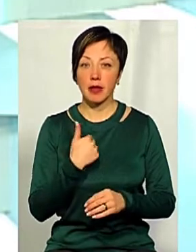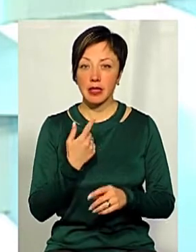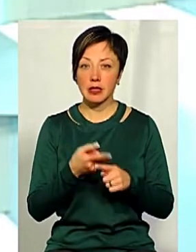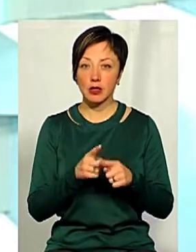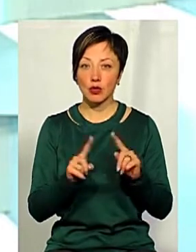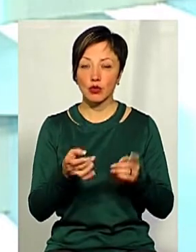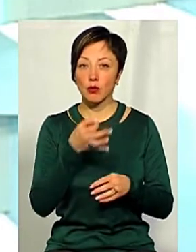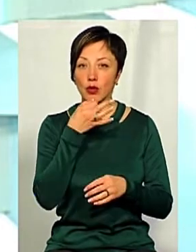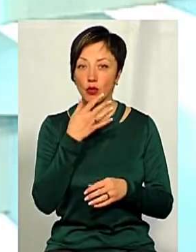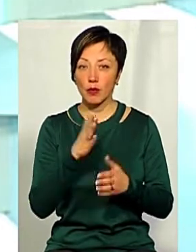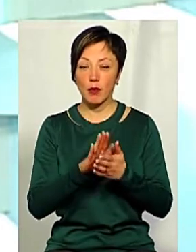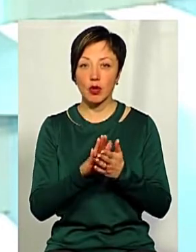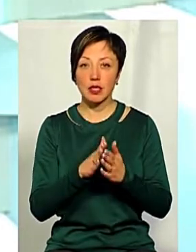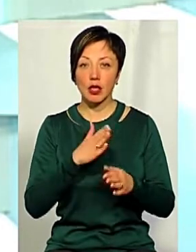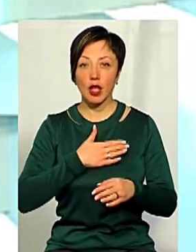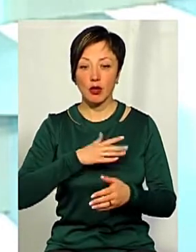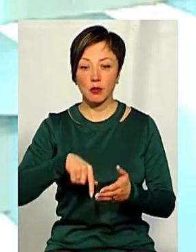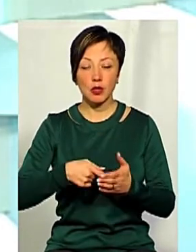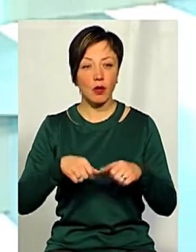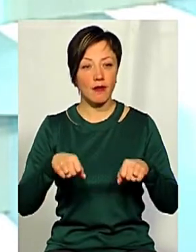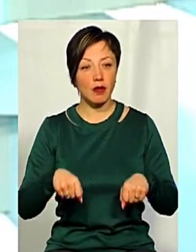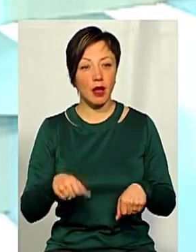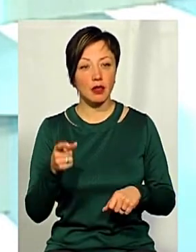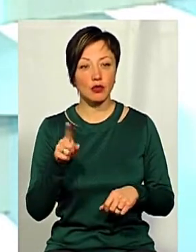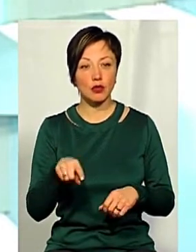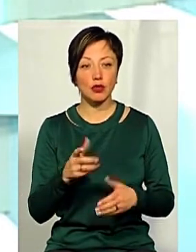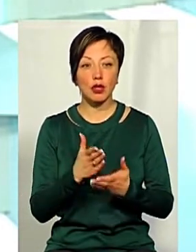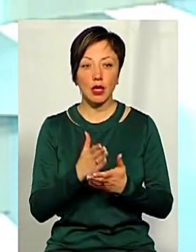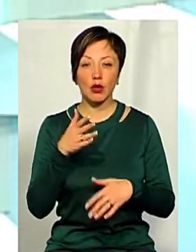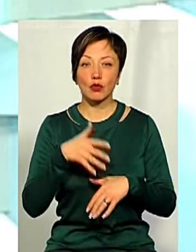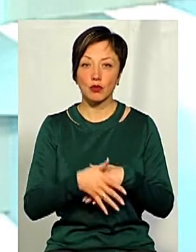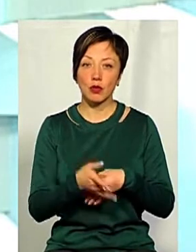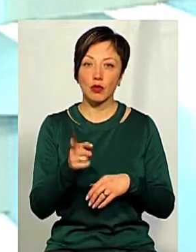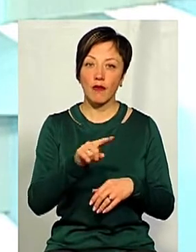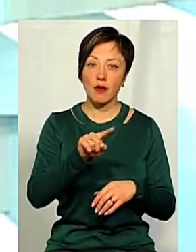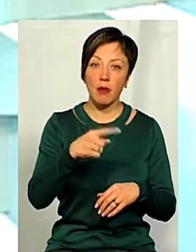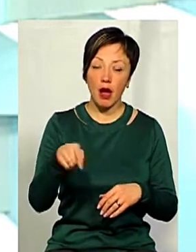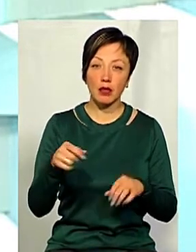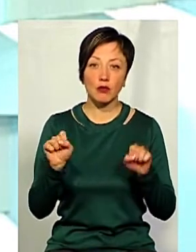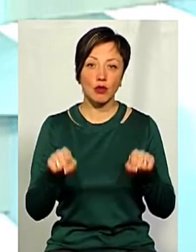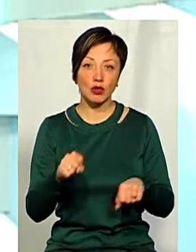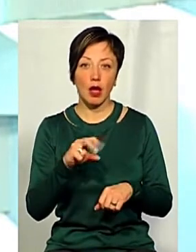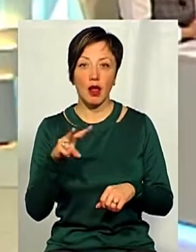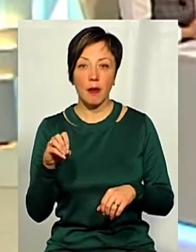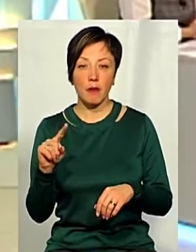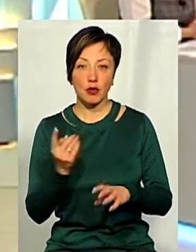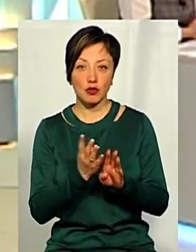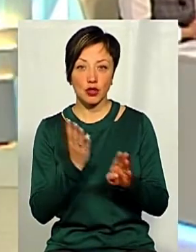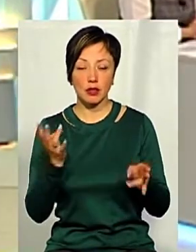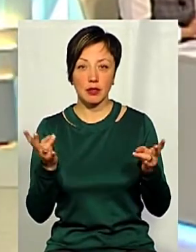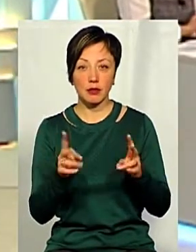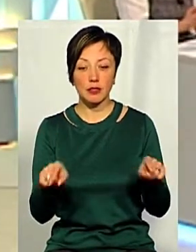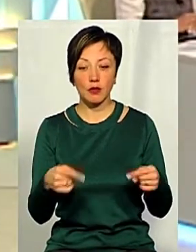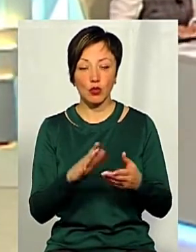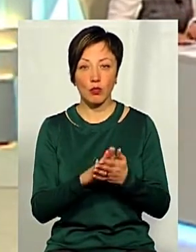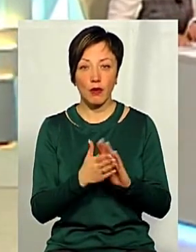і імпонує позиція нашої міської влади, тому що є розуміння того, вимагати можна, але в першу чергу треба створити умови. Так